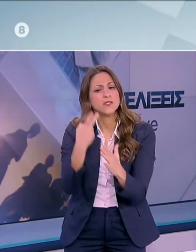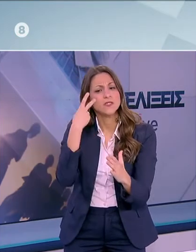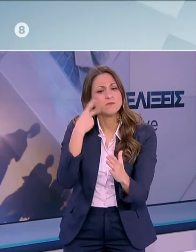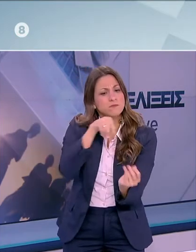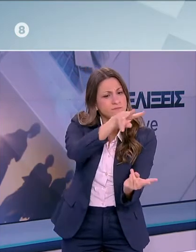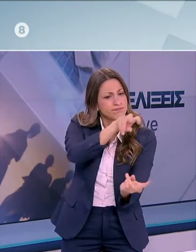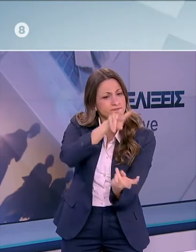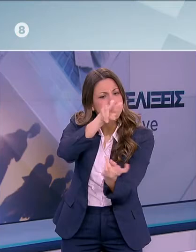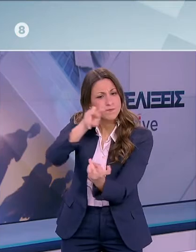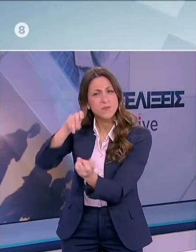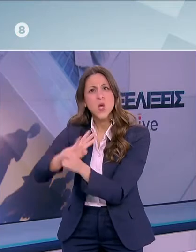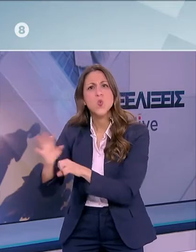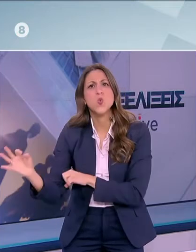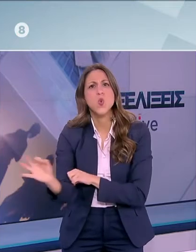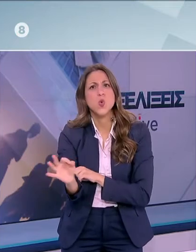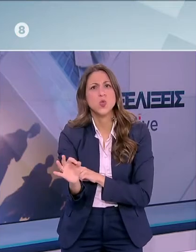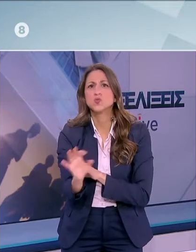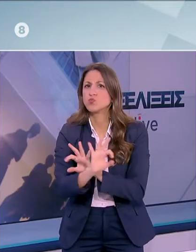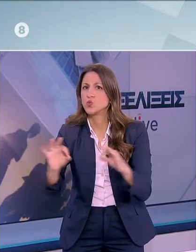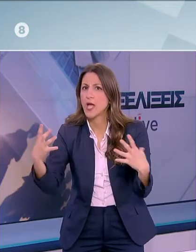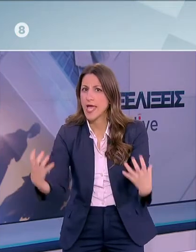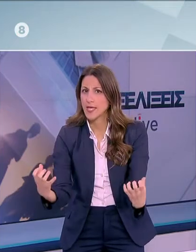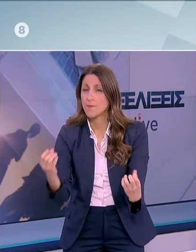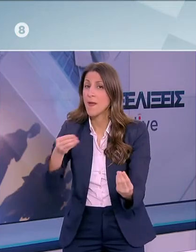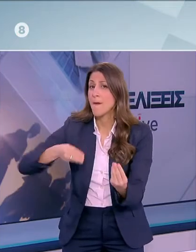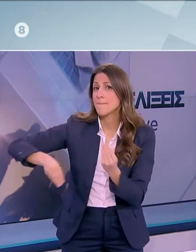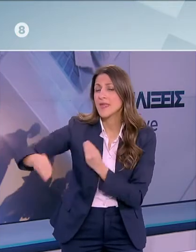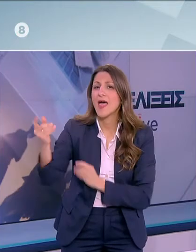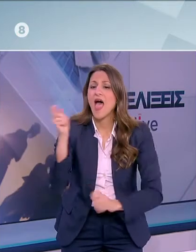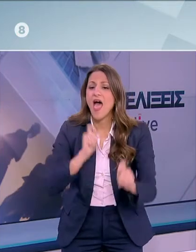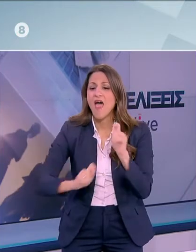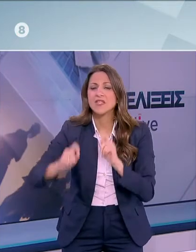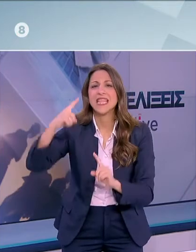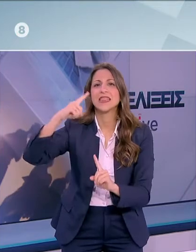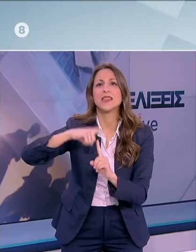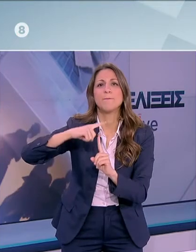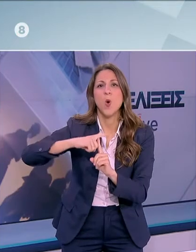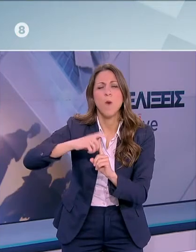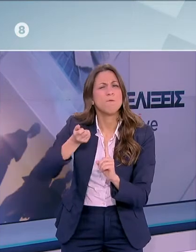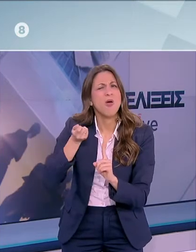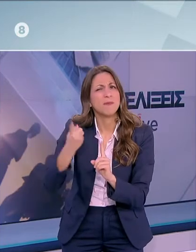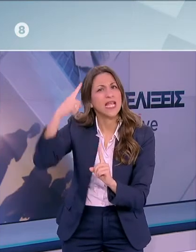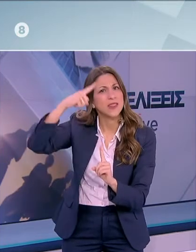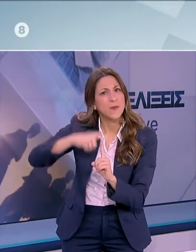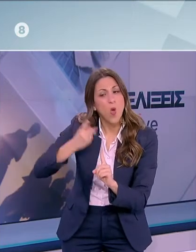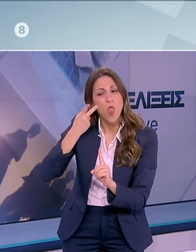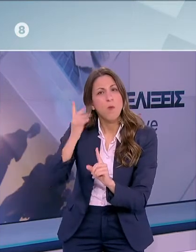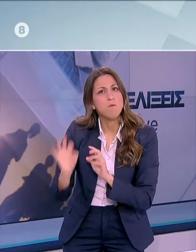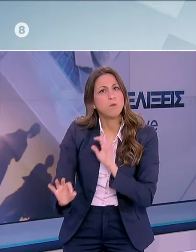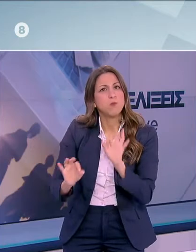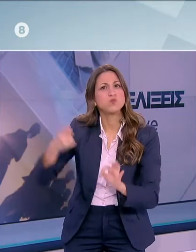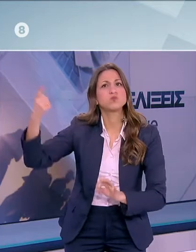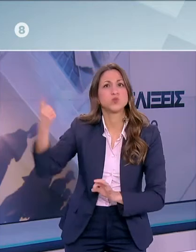και της ανοσίας από άλλους κορονοϊούς. Με αυτά τροφοδότησε ένα μαθηματικό μοντέλο που αφορά την πορεία του νέου ιού. Όπως καταλαβαίνετε,